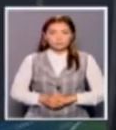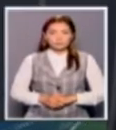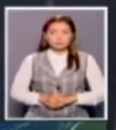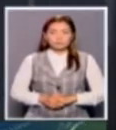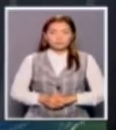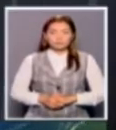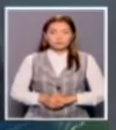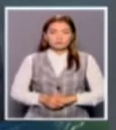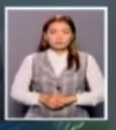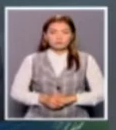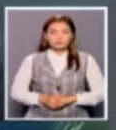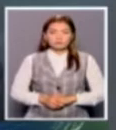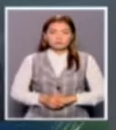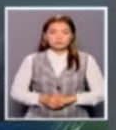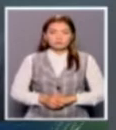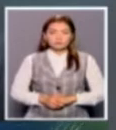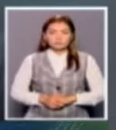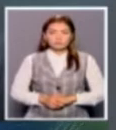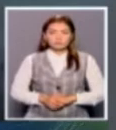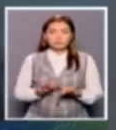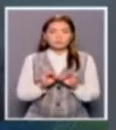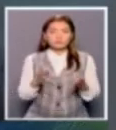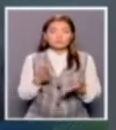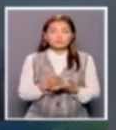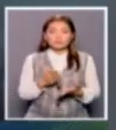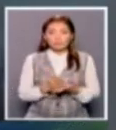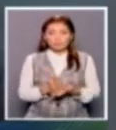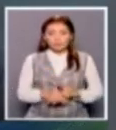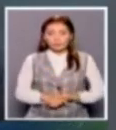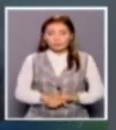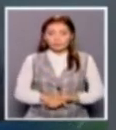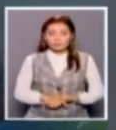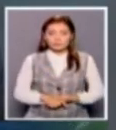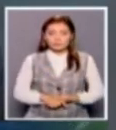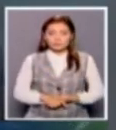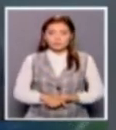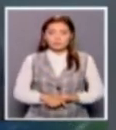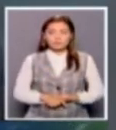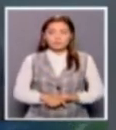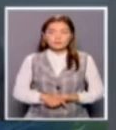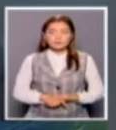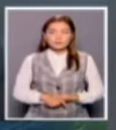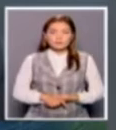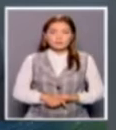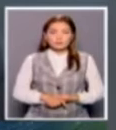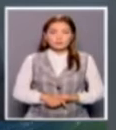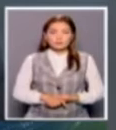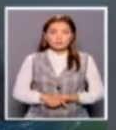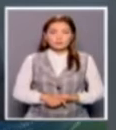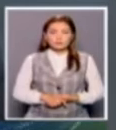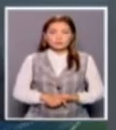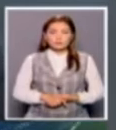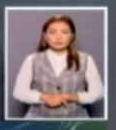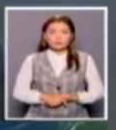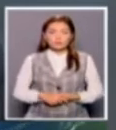шаршауды. Кейде шәкірттер айтады, жас кездерінде балдарына айтады, мен мұғалім болдым. Мама,